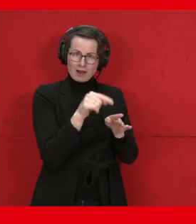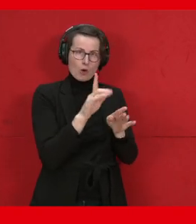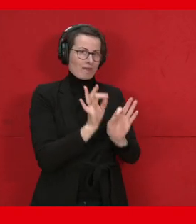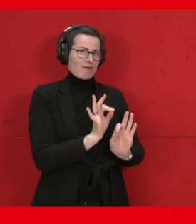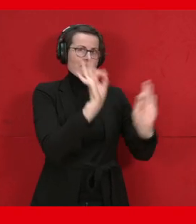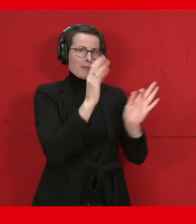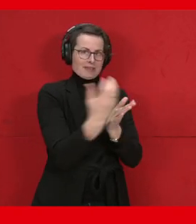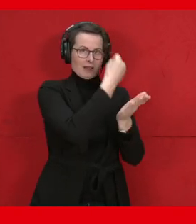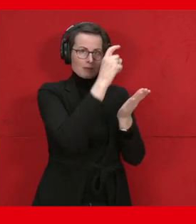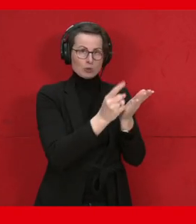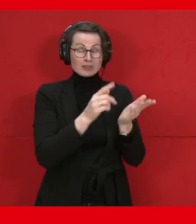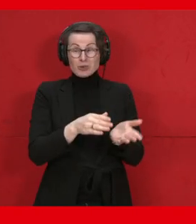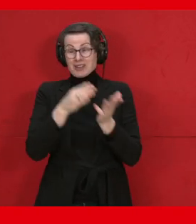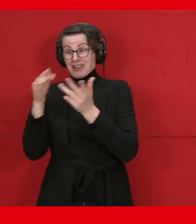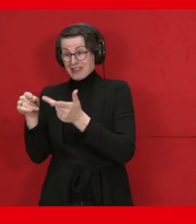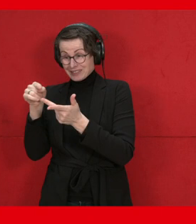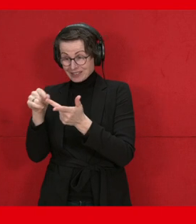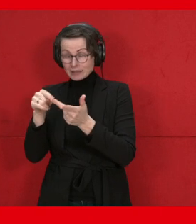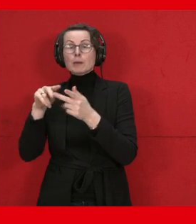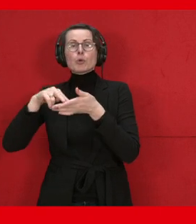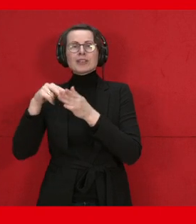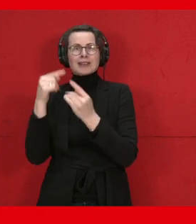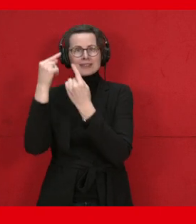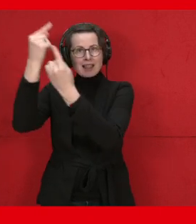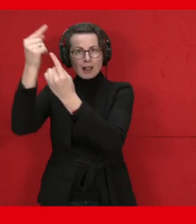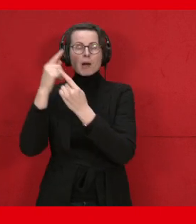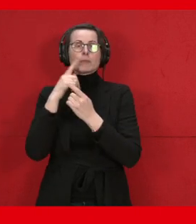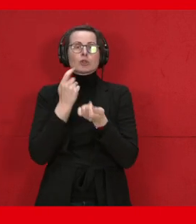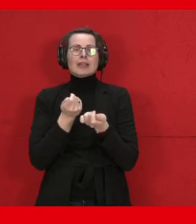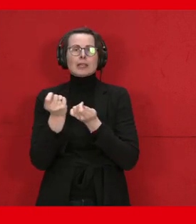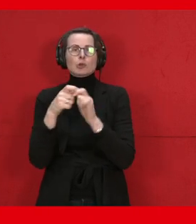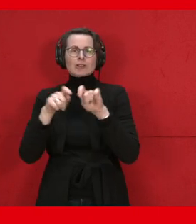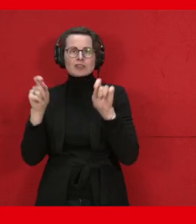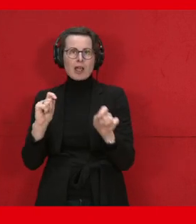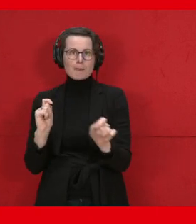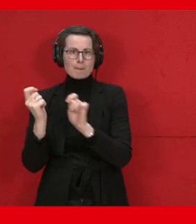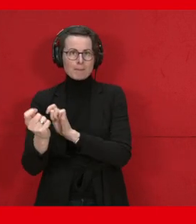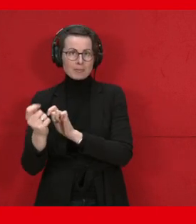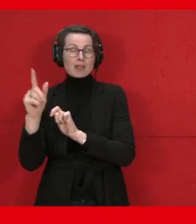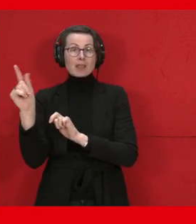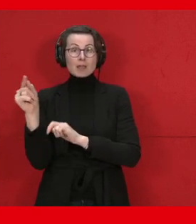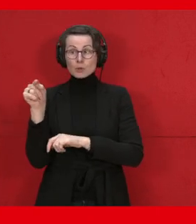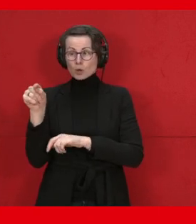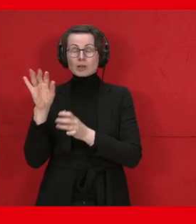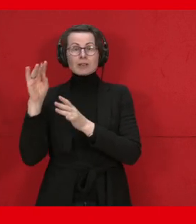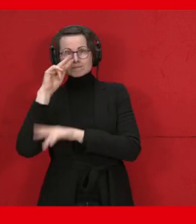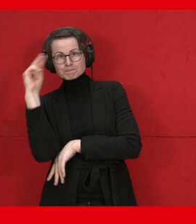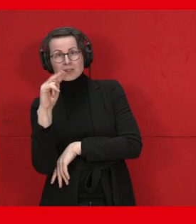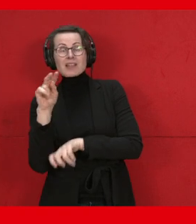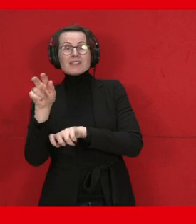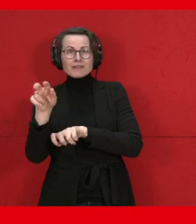die Politik muss einen völlig neuen Regulierungsrahmen entwickeln, der auf einer wirtschaftlichen Umsetzung beruht und